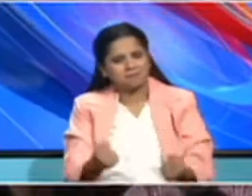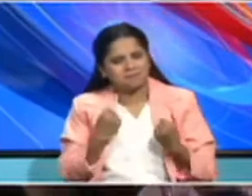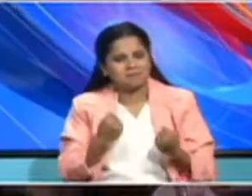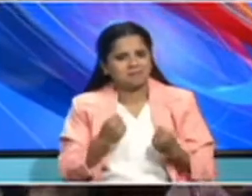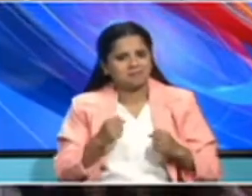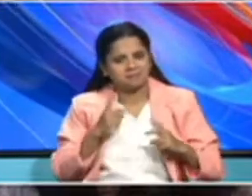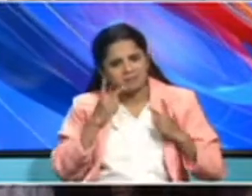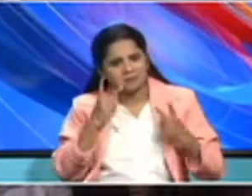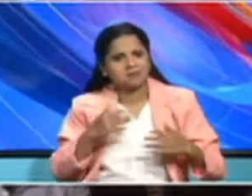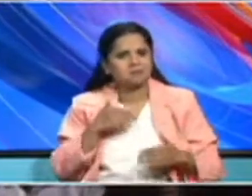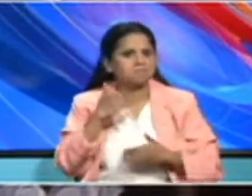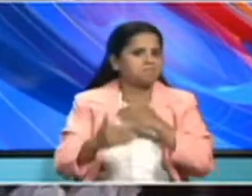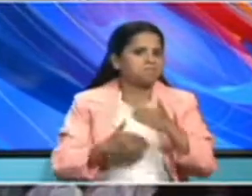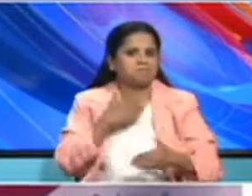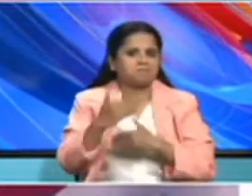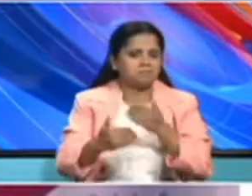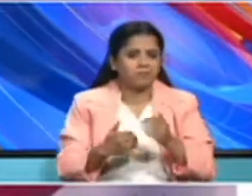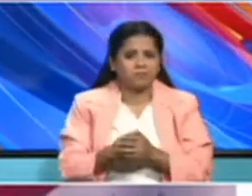देश के